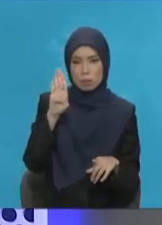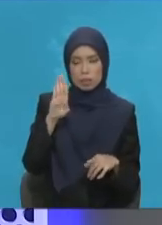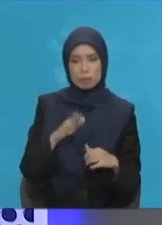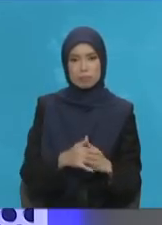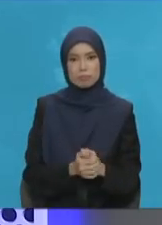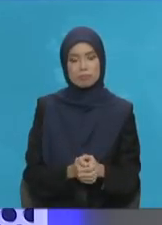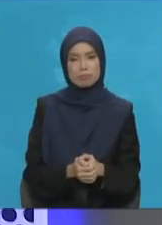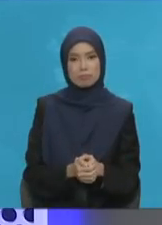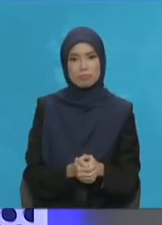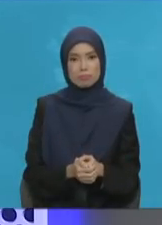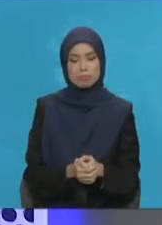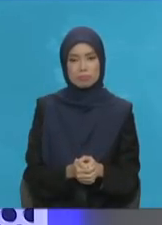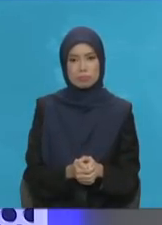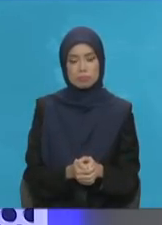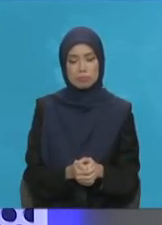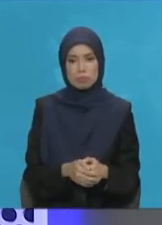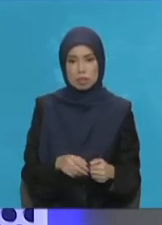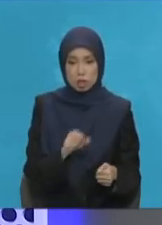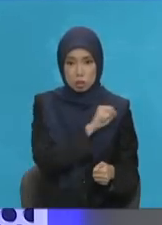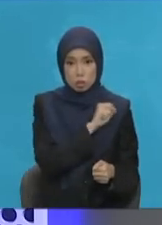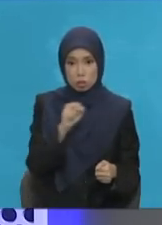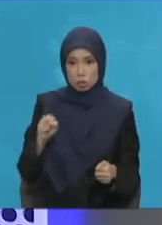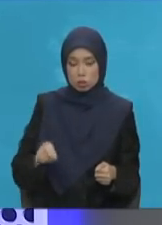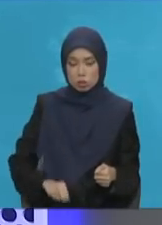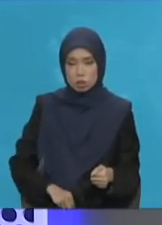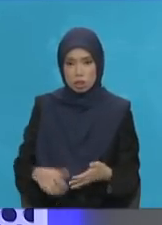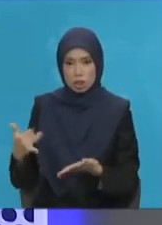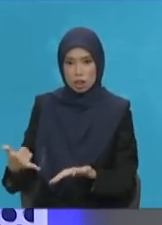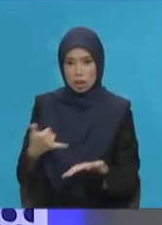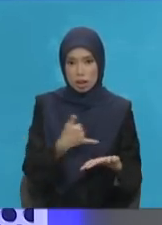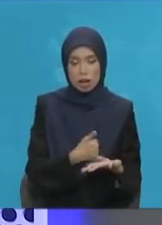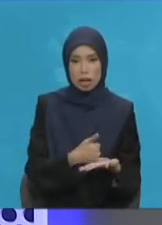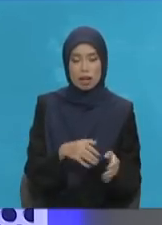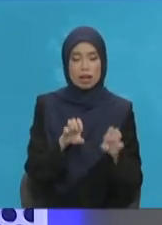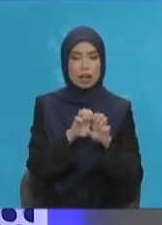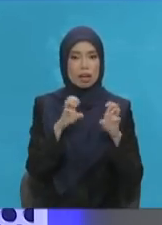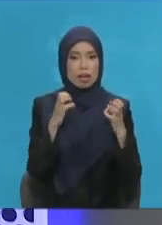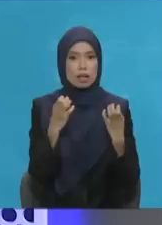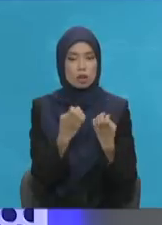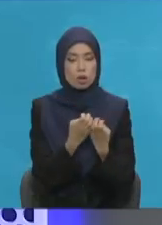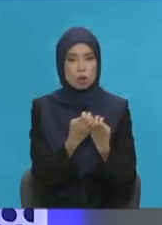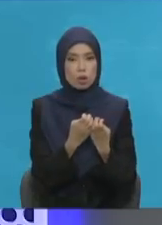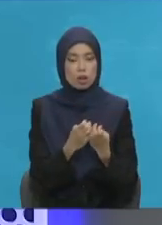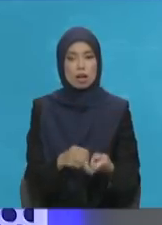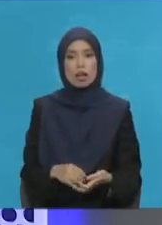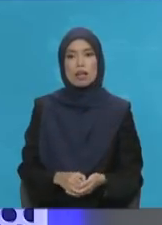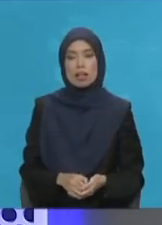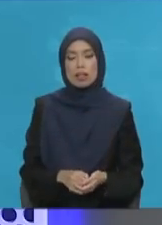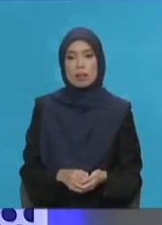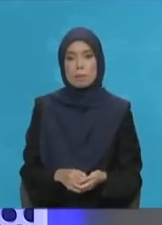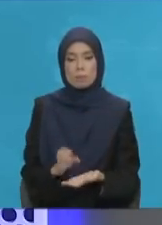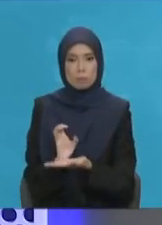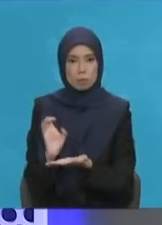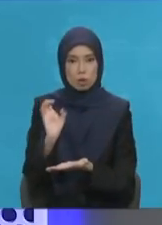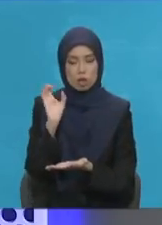pada keberangkatan tidak berjadwal ke ibu pejabat kampus Arbi ke bawah dunia Maha Mulia berkenan melawat